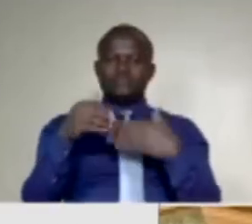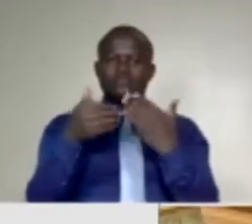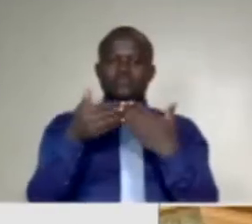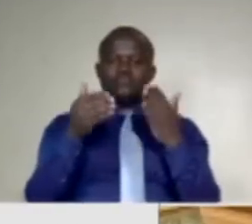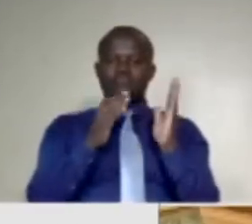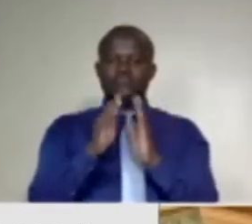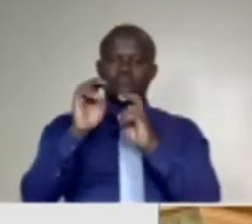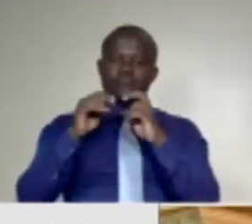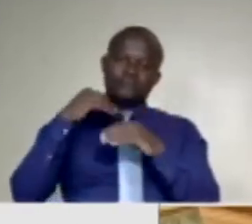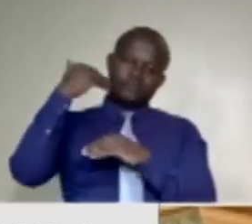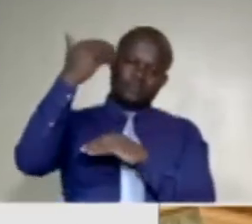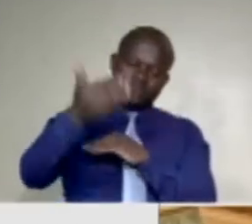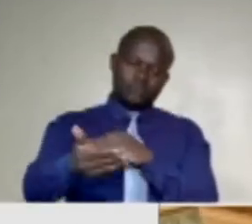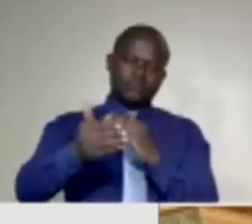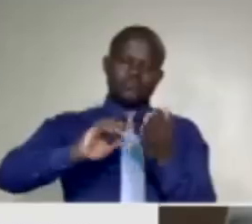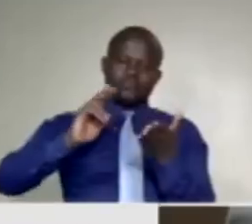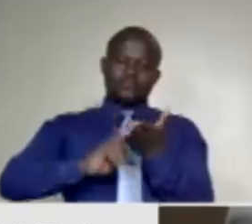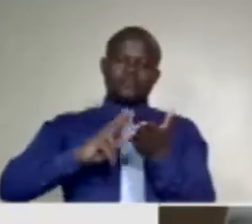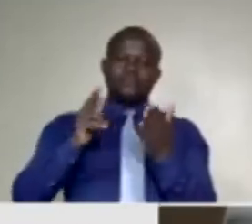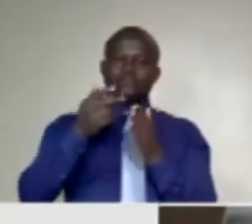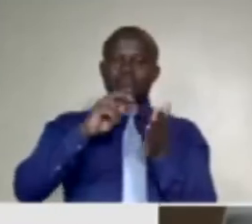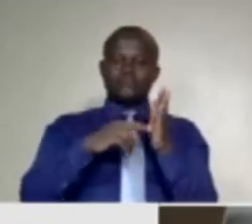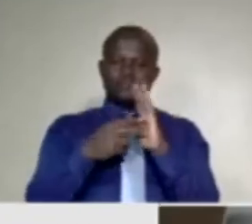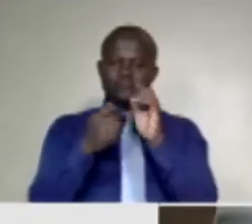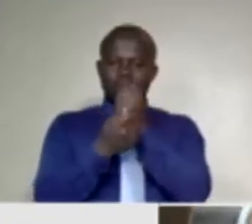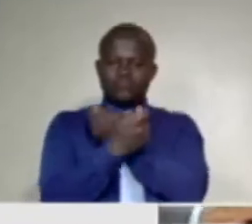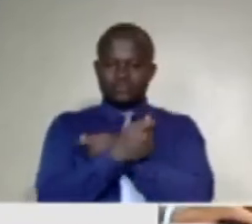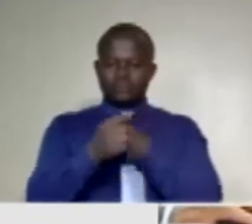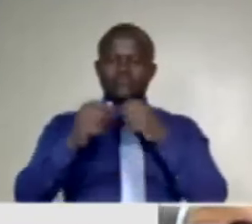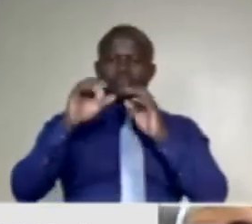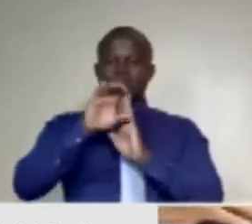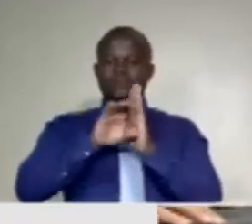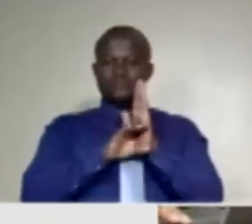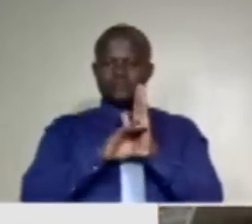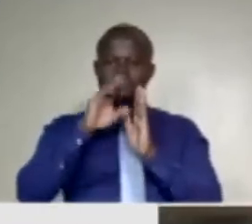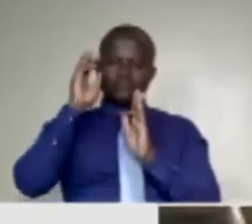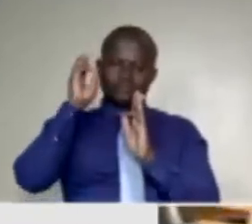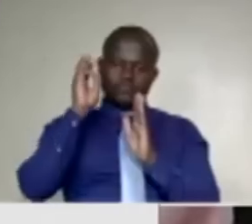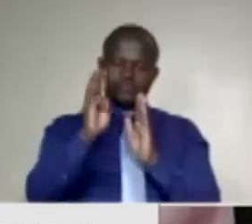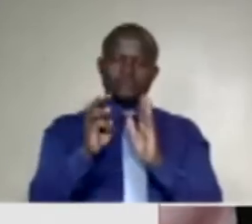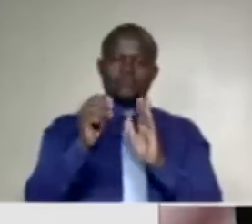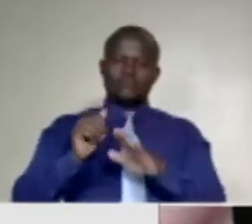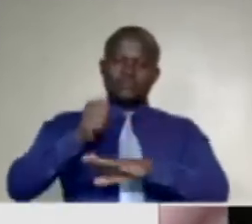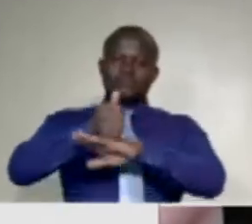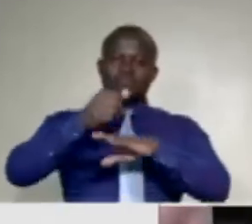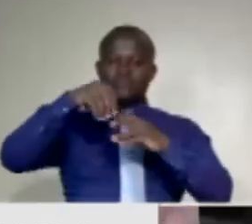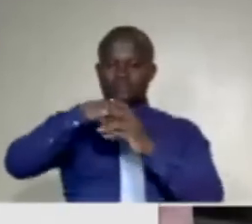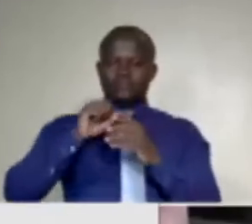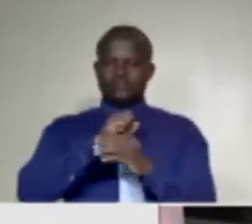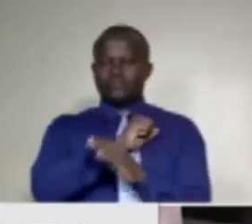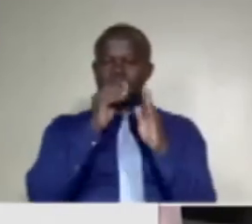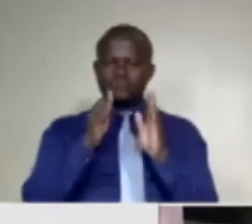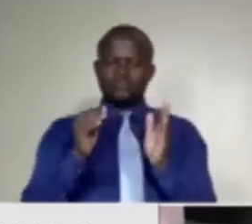Biteganyijwe ko nyuma yo kuwemeza uyu mushinga w'ivugururwa ry'itegeko nshinga uzagezwa muri Sena